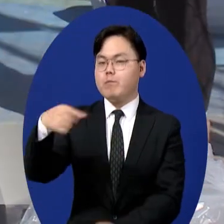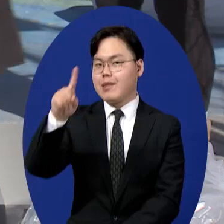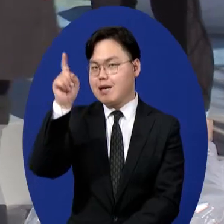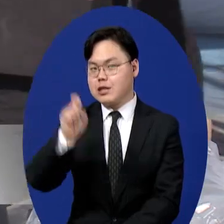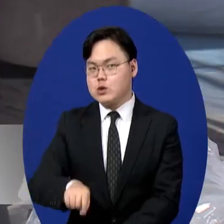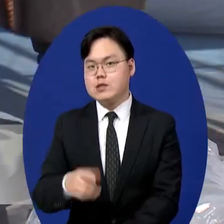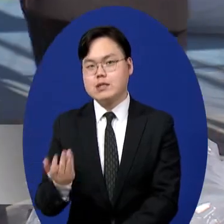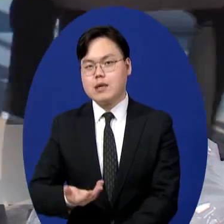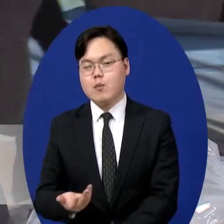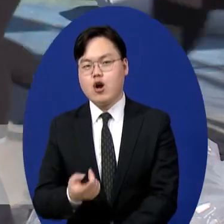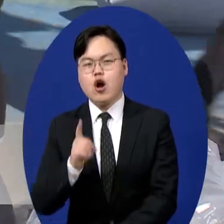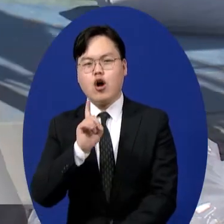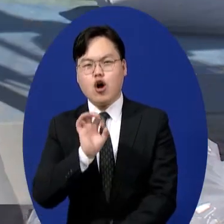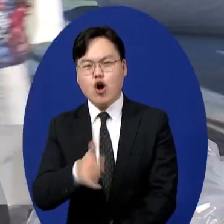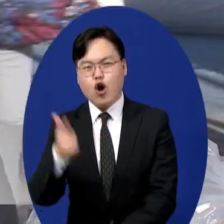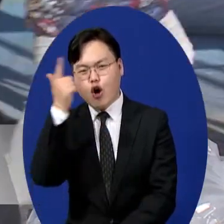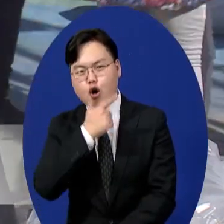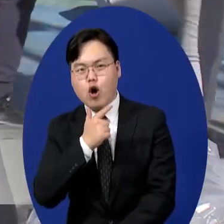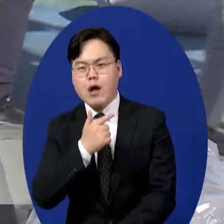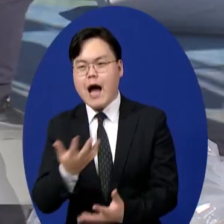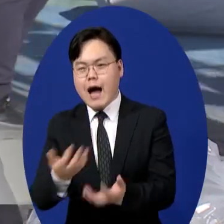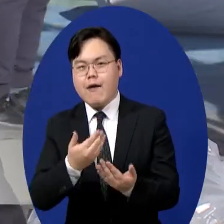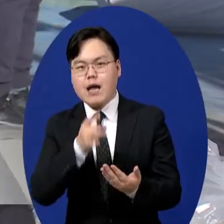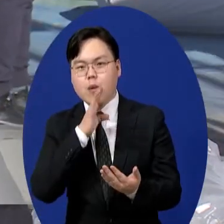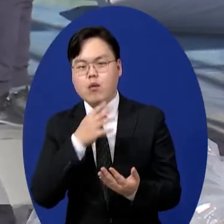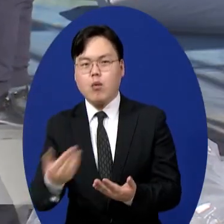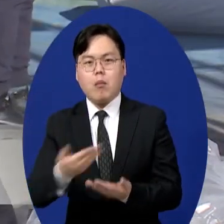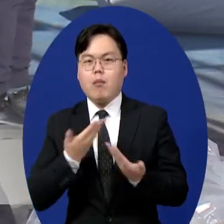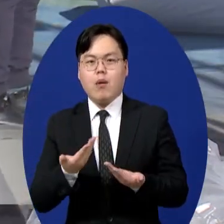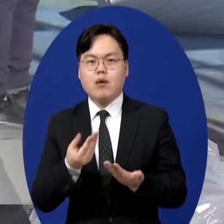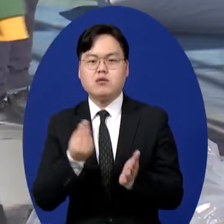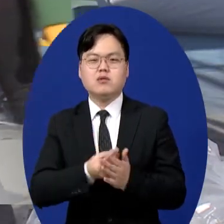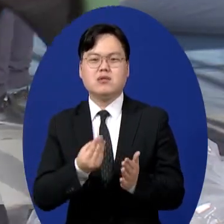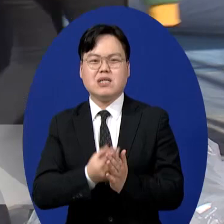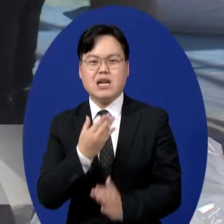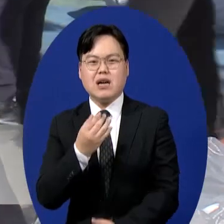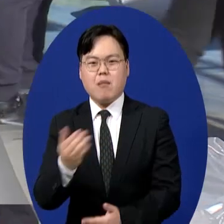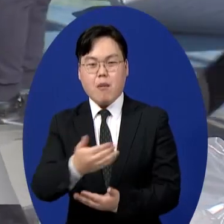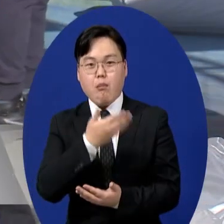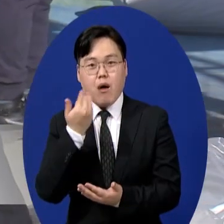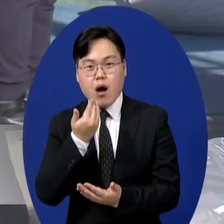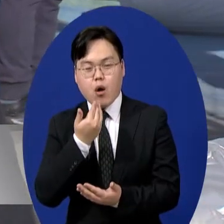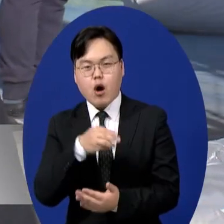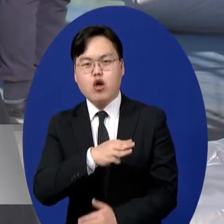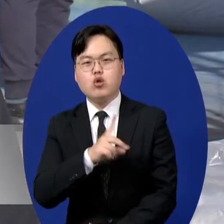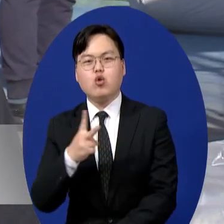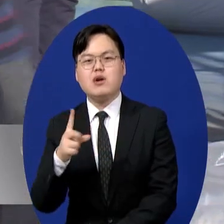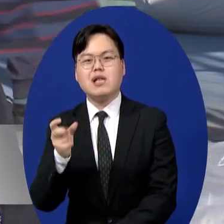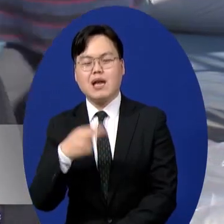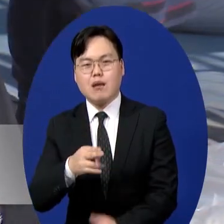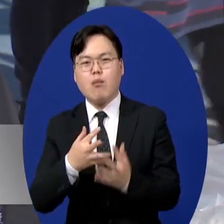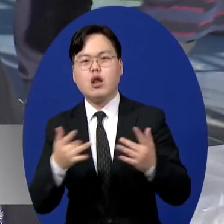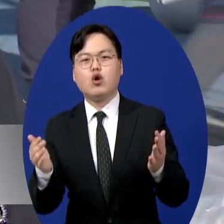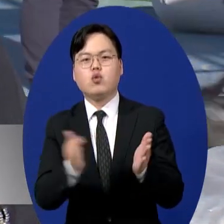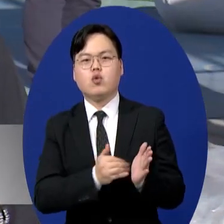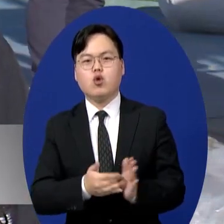байдаг вэ гэвэл хог маань олдтгүй хаягдл гэлгар уут маань нөгөө нэг цугларах систем байхгүй болохоор одоо түүхийд материалын дутагдлалд орох үндсэн